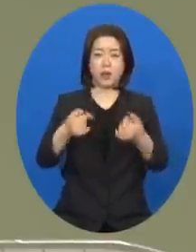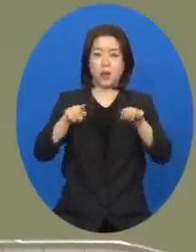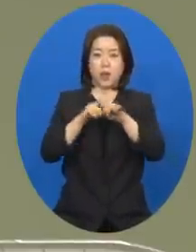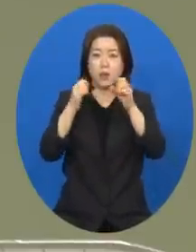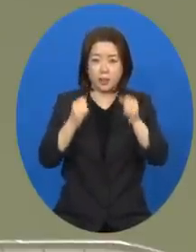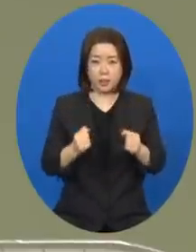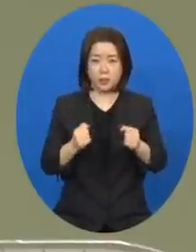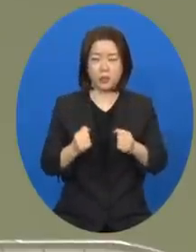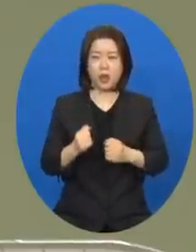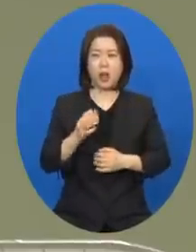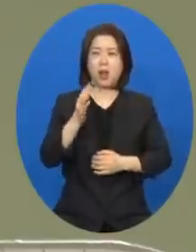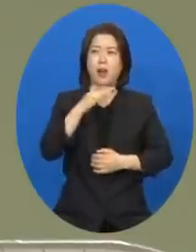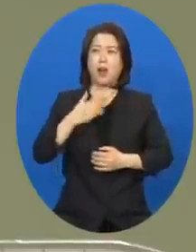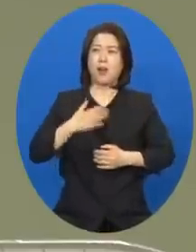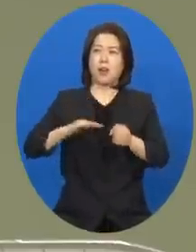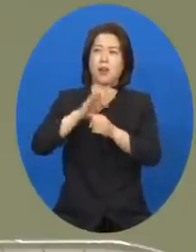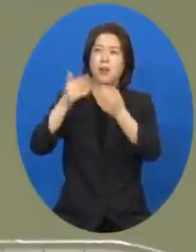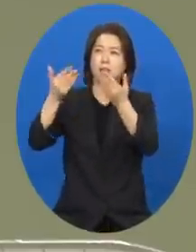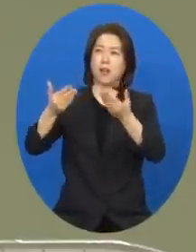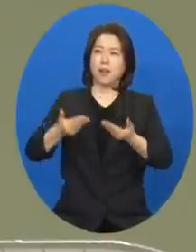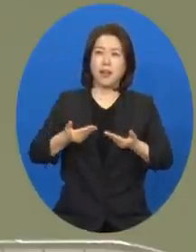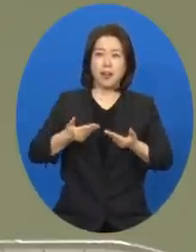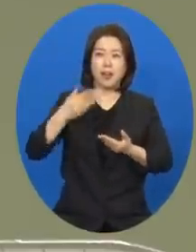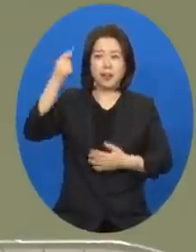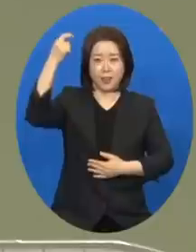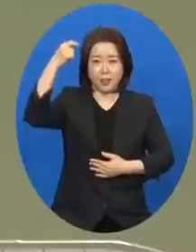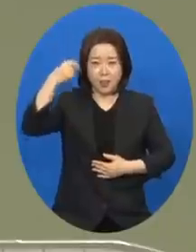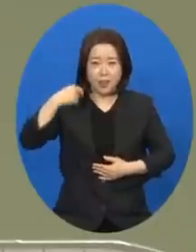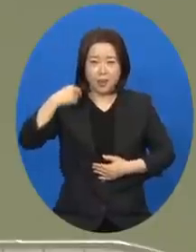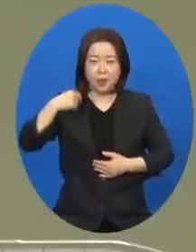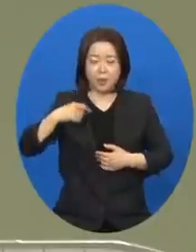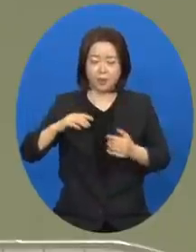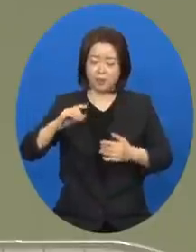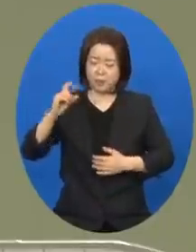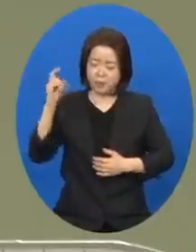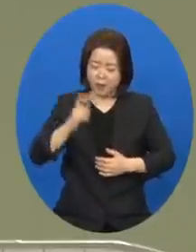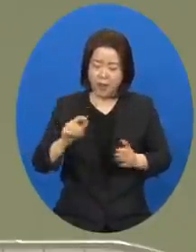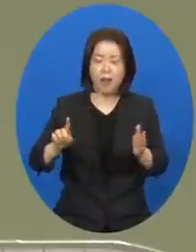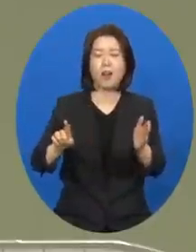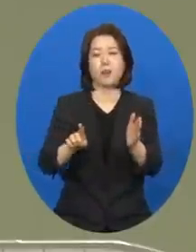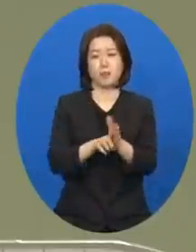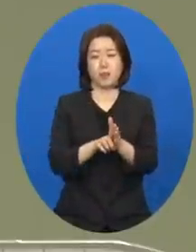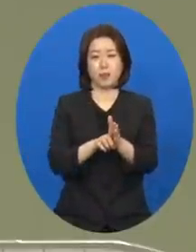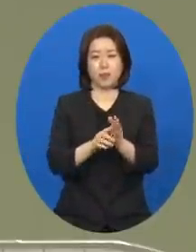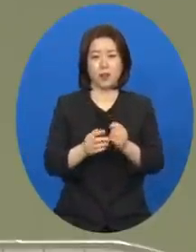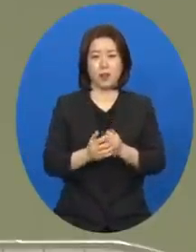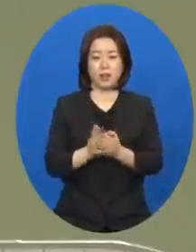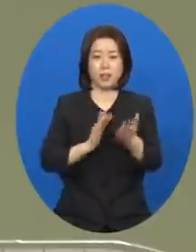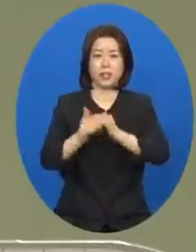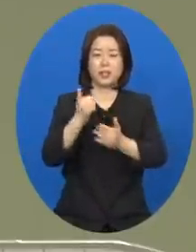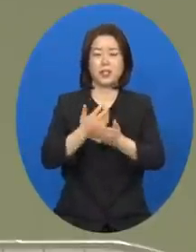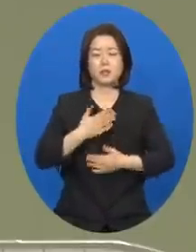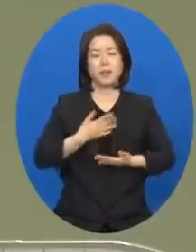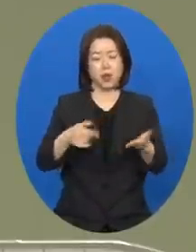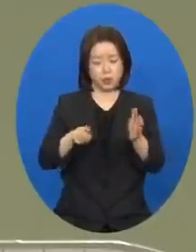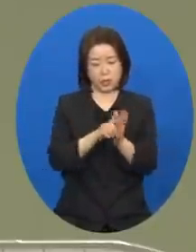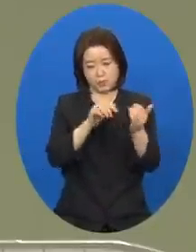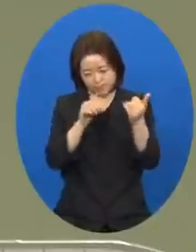나를 사랑하신다. 그게 너무 강하게 믿어지는 거예요. 예수님은 나 위해